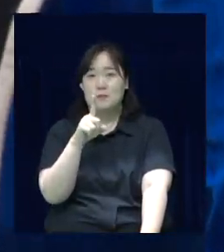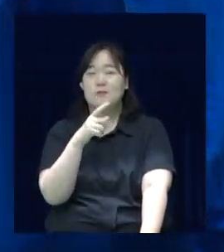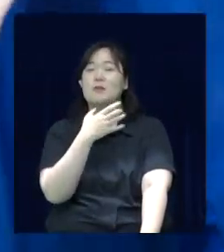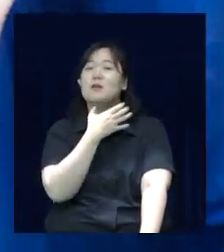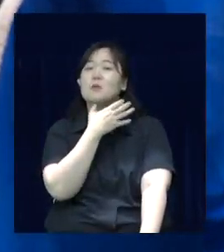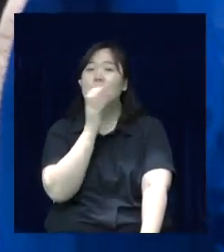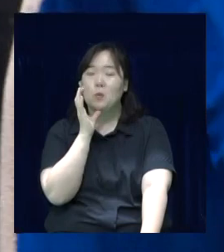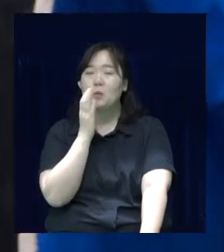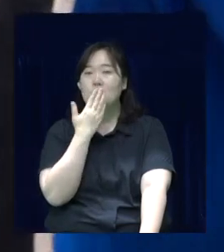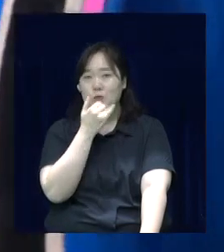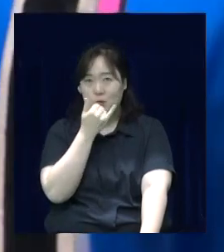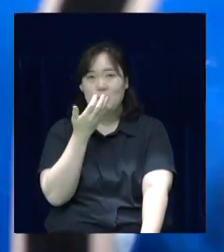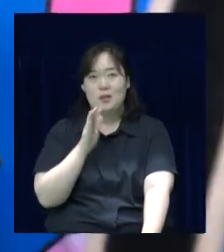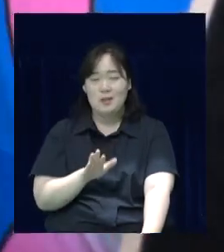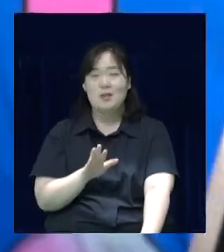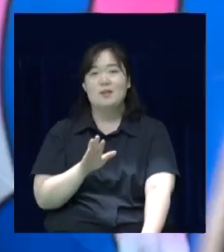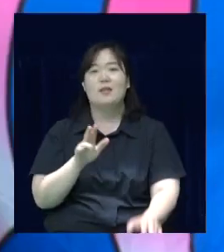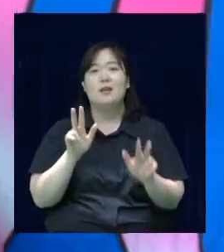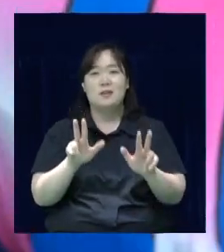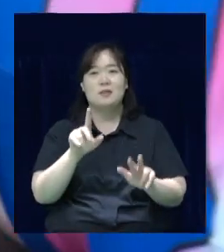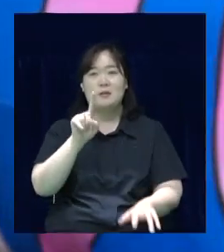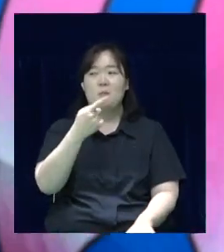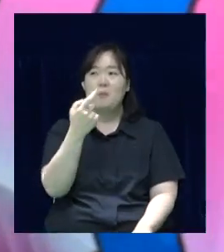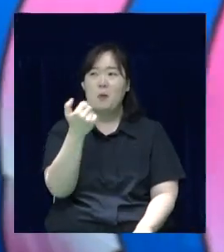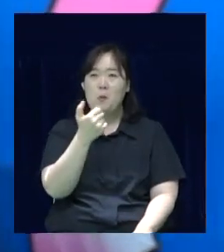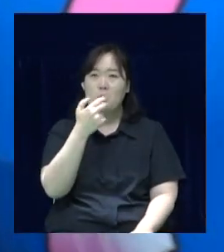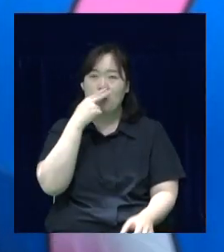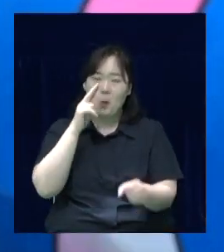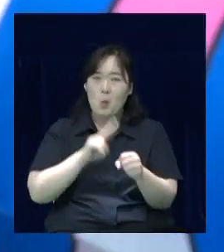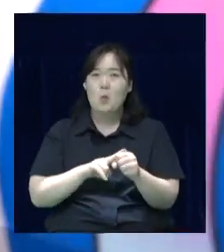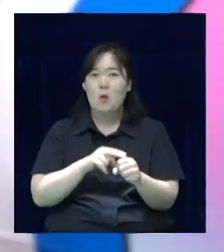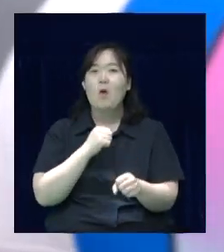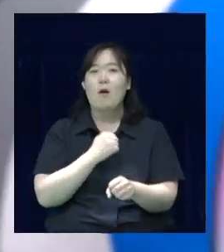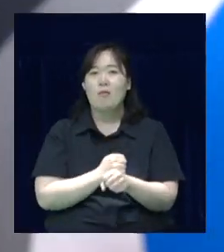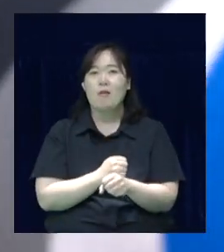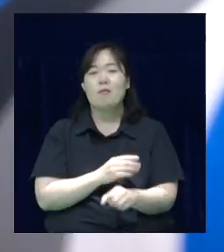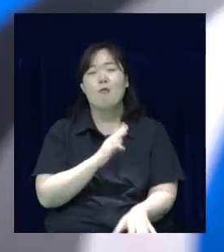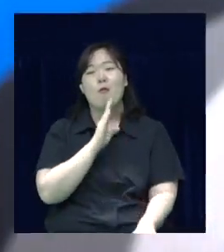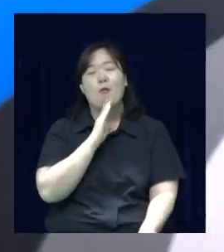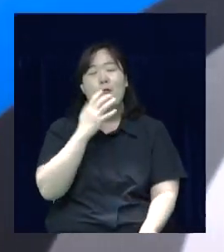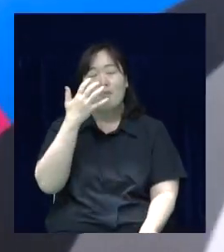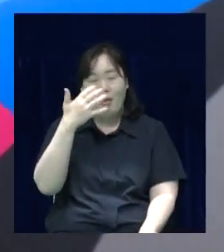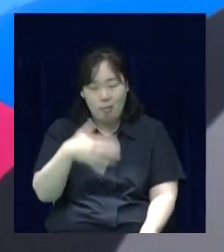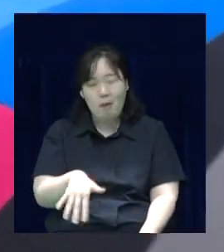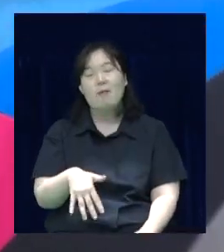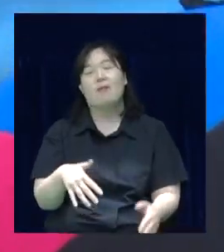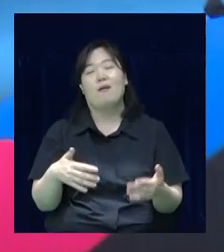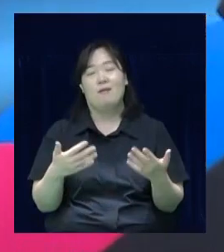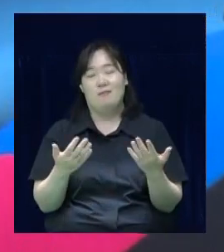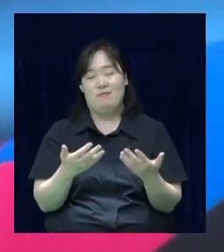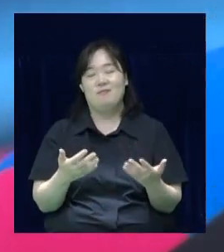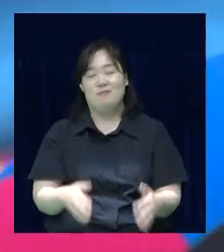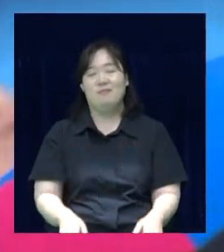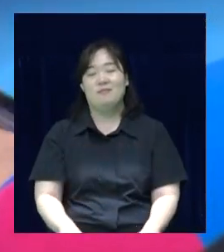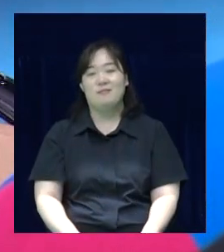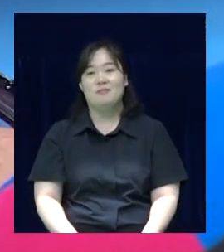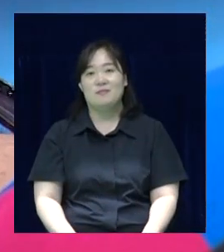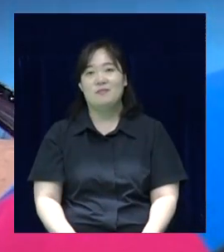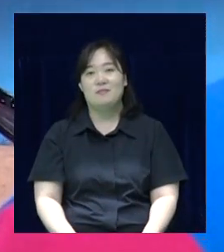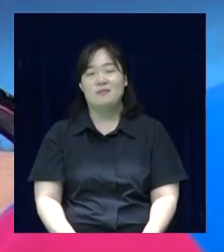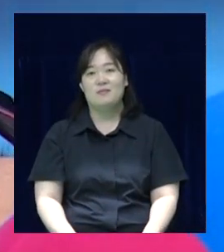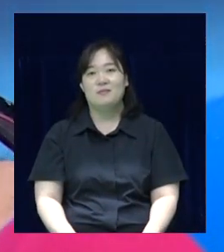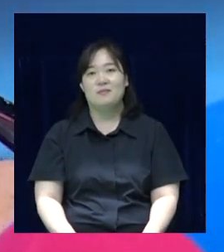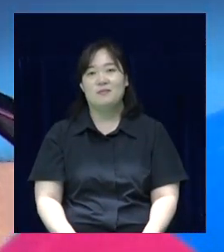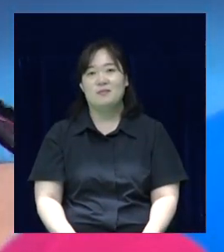있는데 그런 선수들이 뭐 150kg를 도전한다는 거 상상도 못할 일이죠. 사실 도전만으로도 굉장히 대단한 건데 예.